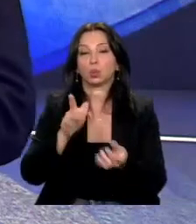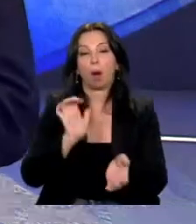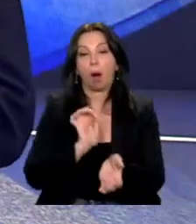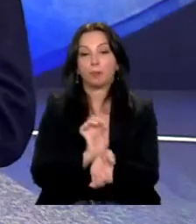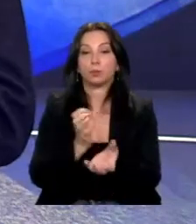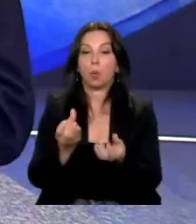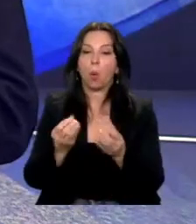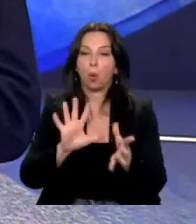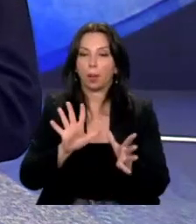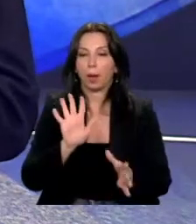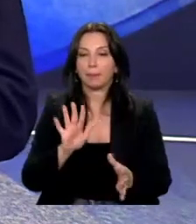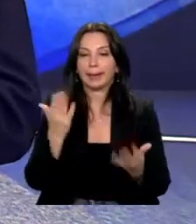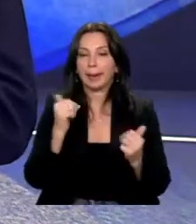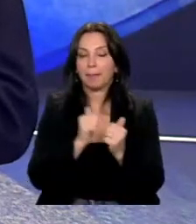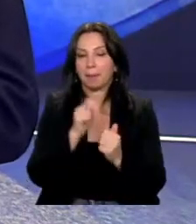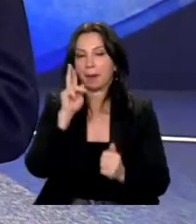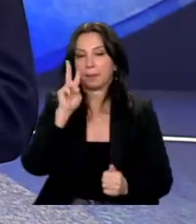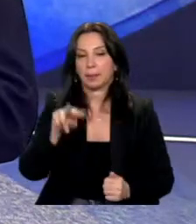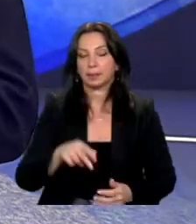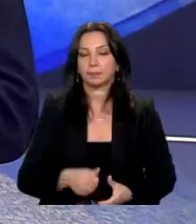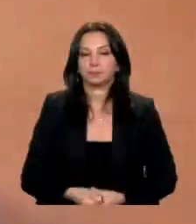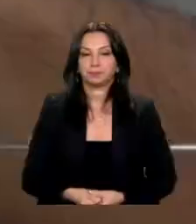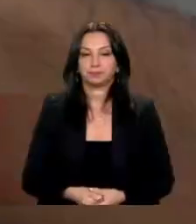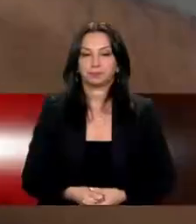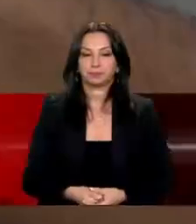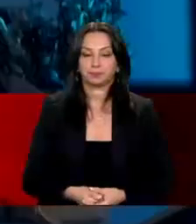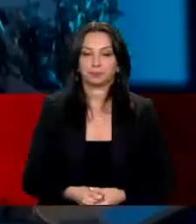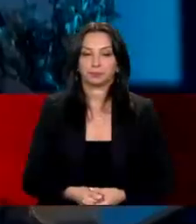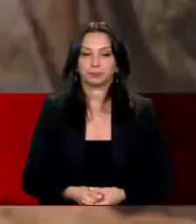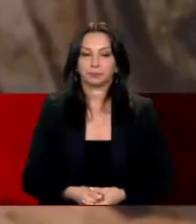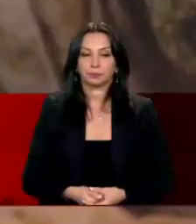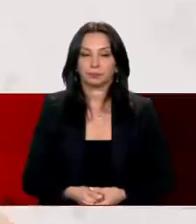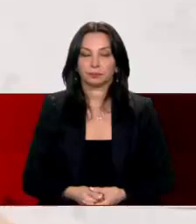bile sonuçlanabilir. Gelin izleyelim.